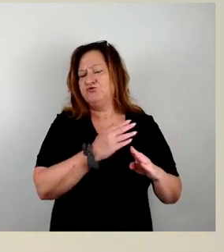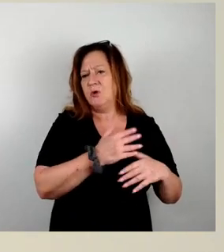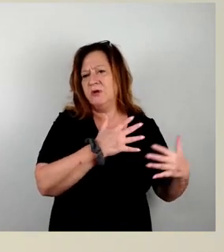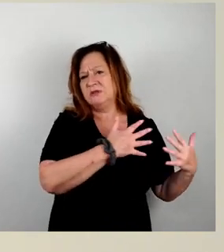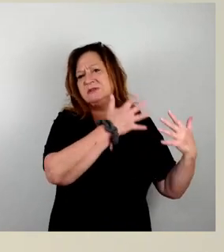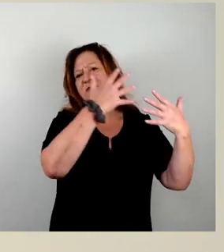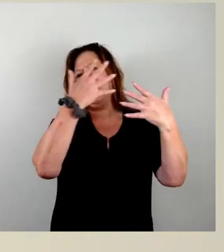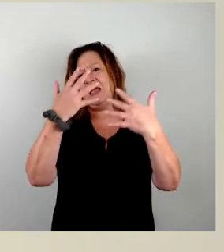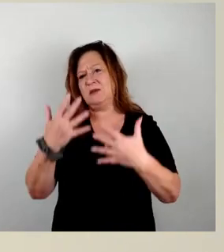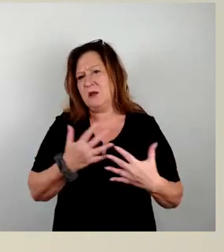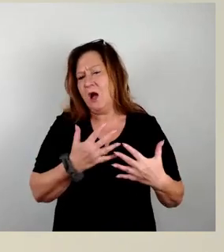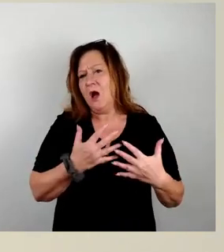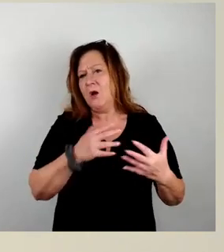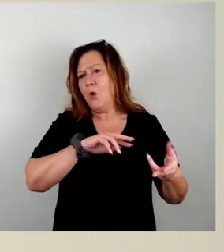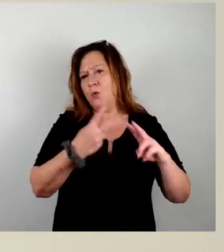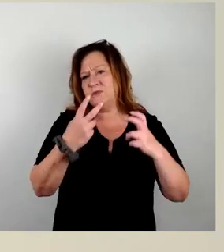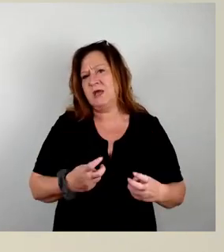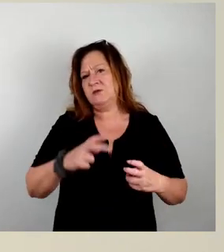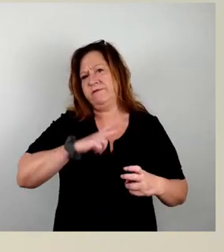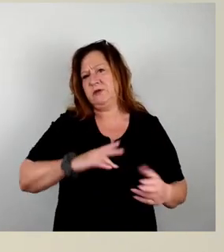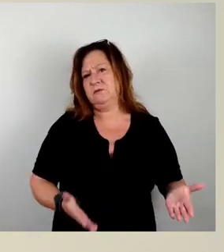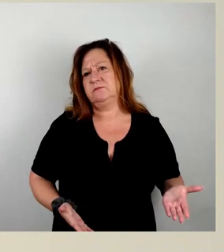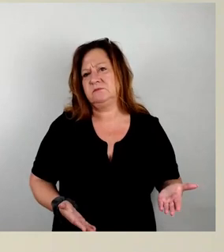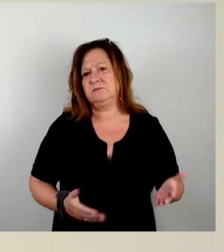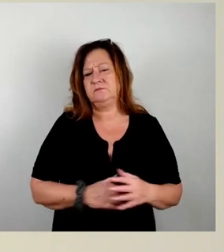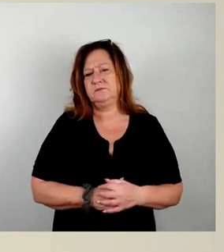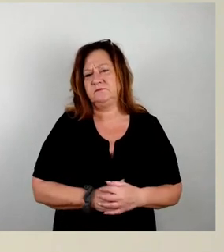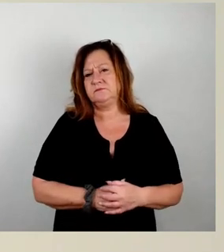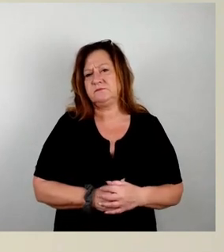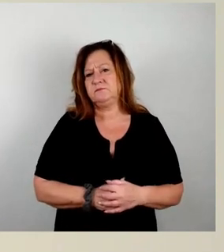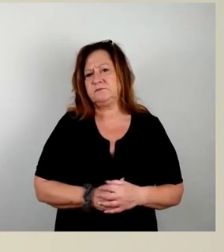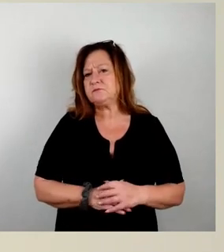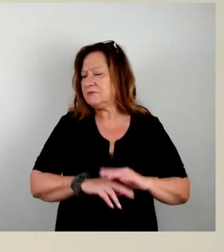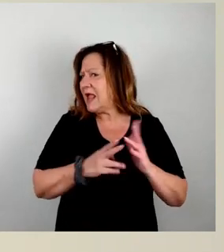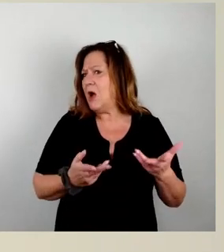die Umsetzung gewünscht sind und die an den Kapazitäten